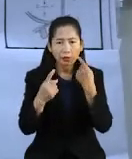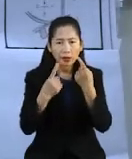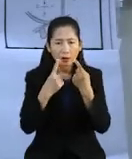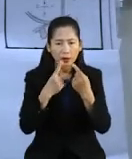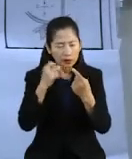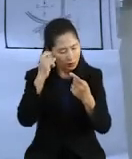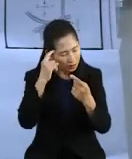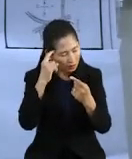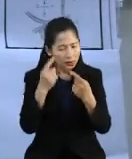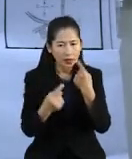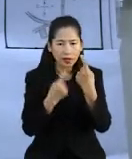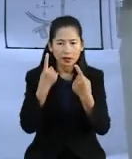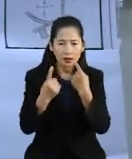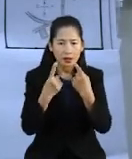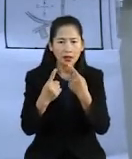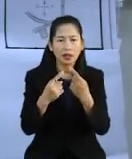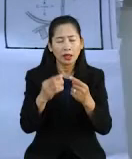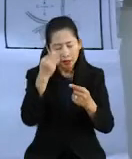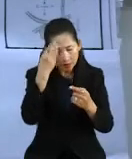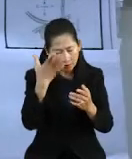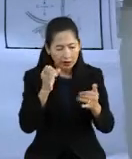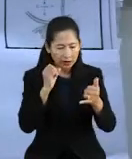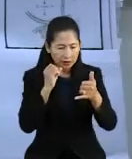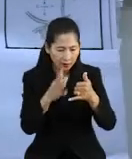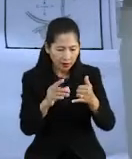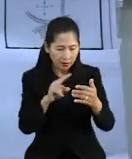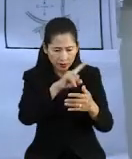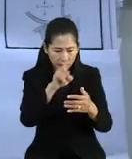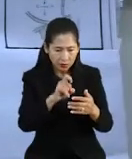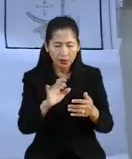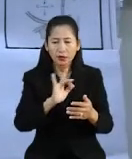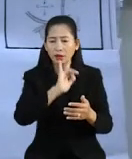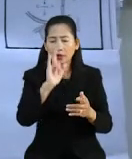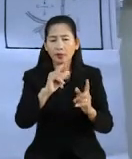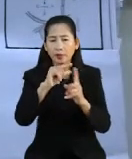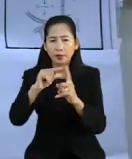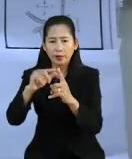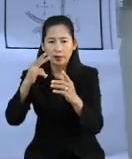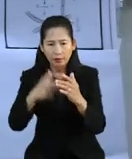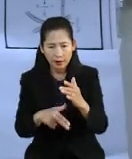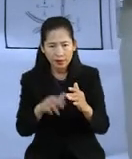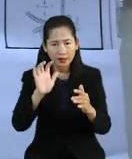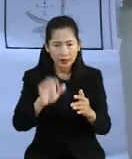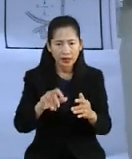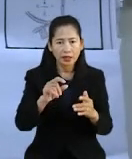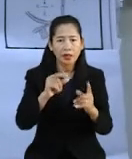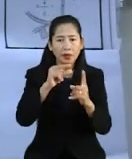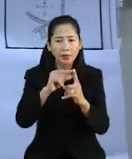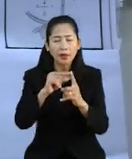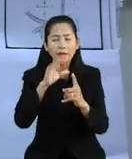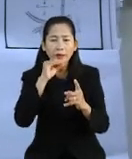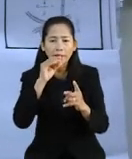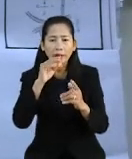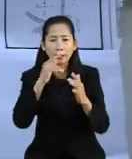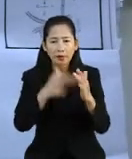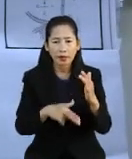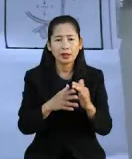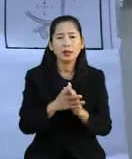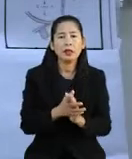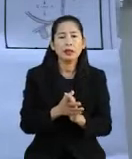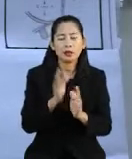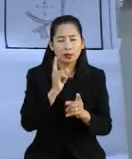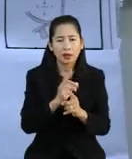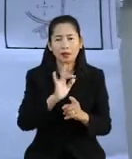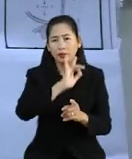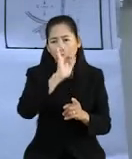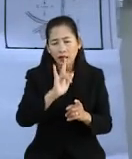nghiệp đâm khắp bố này ca xong tình nghiệp thà nập bây chập đam xưa kế con trơ pra xâm nuôn ấy chà xâm nuôn vô hà sập ấy chẳng hắn á chà chẳng